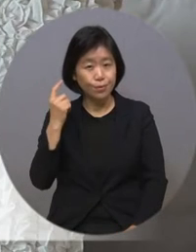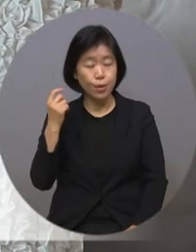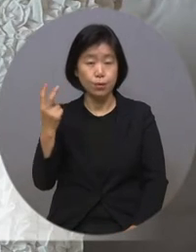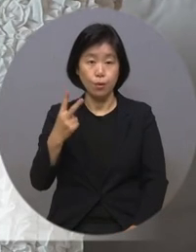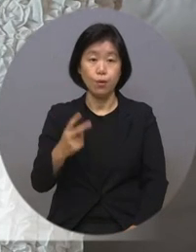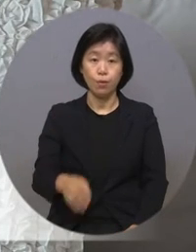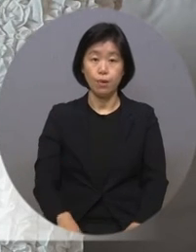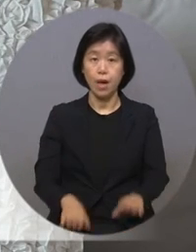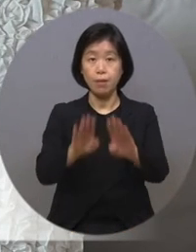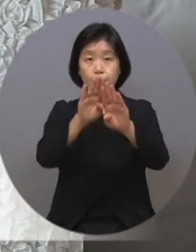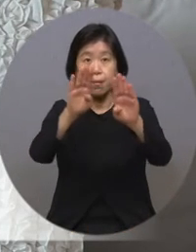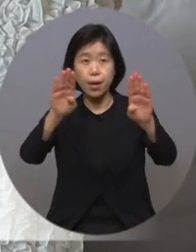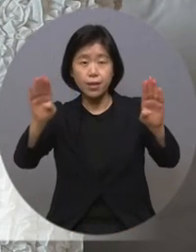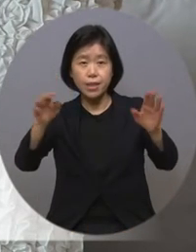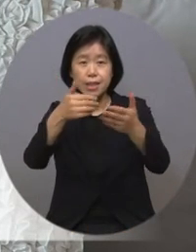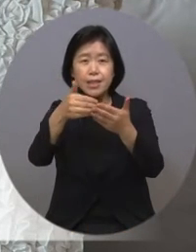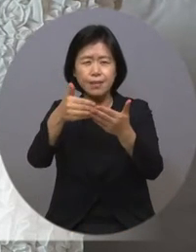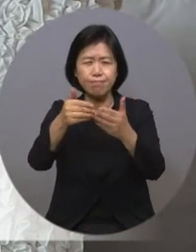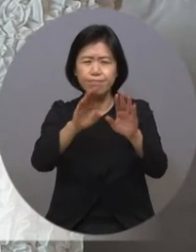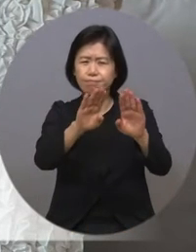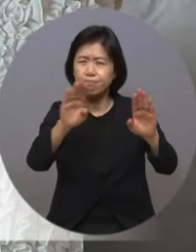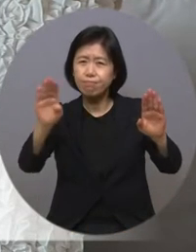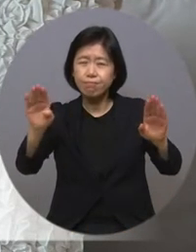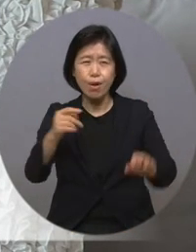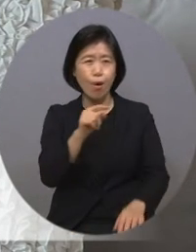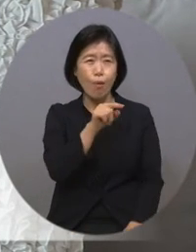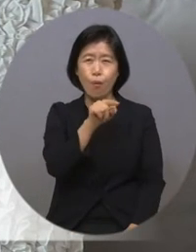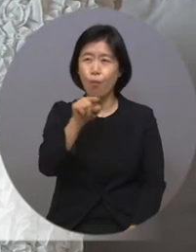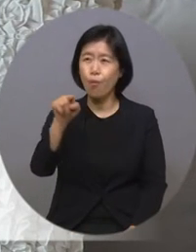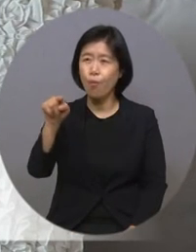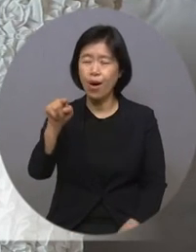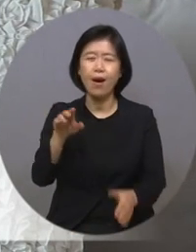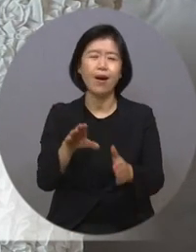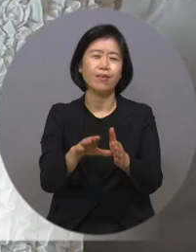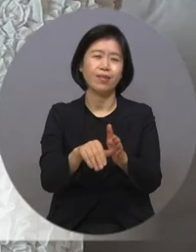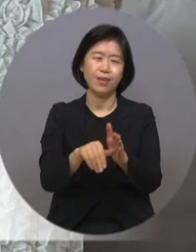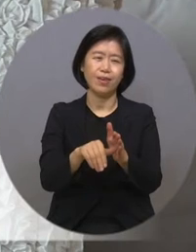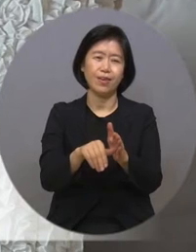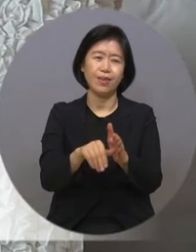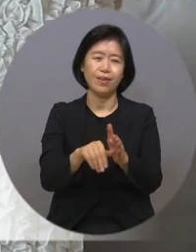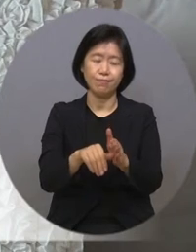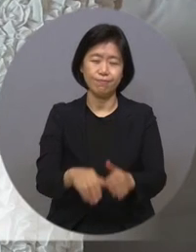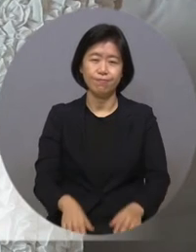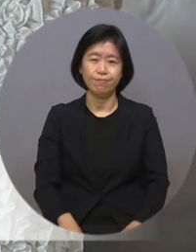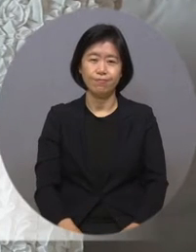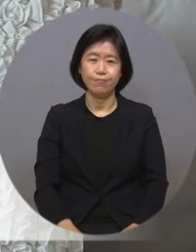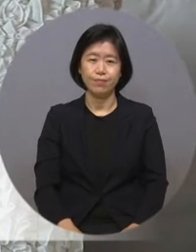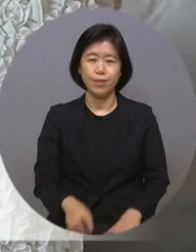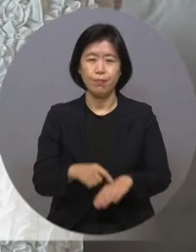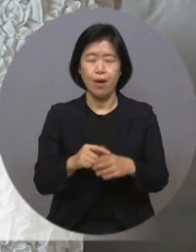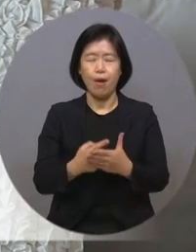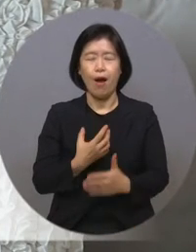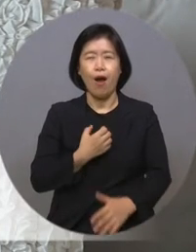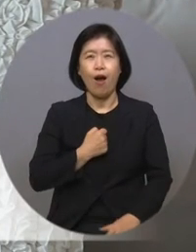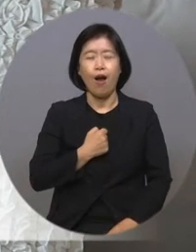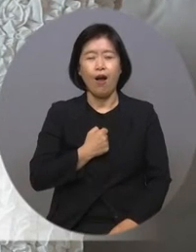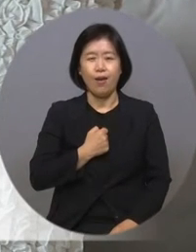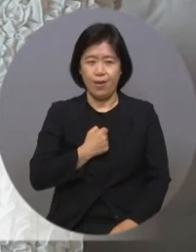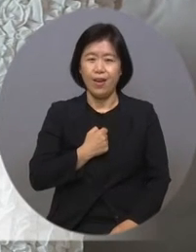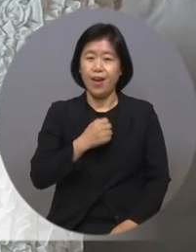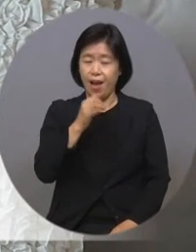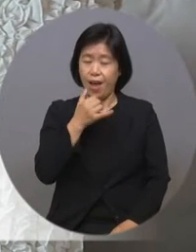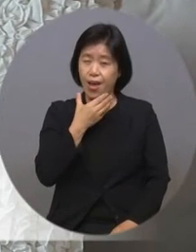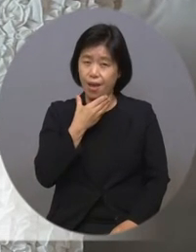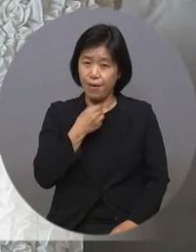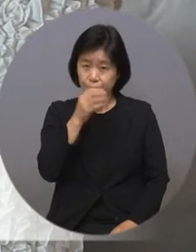또 작가님의 이렇게 편안하고 밝은 이 그림들을 볼 때 마음의 뭉클한 이런 감동,